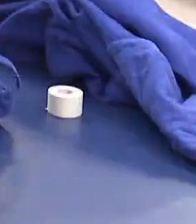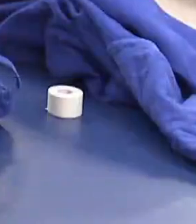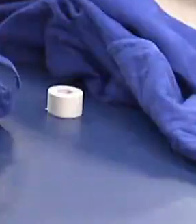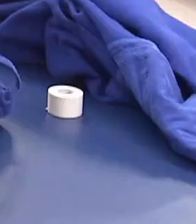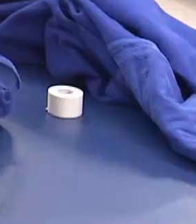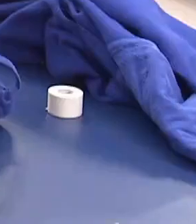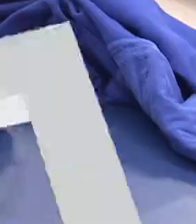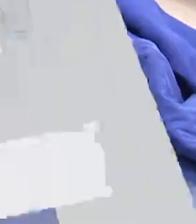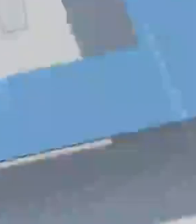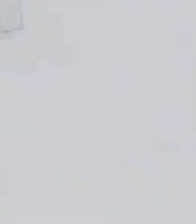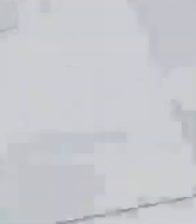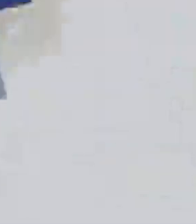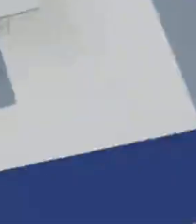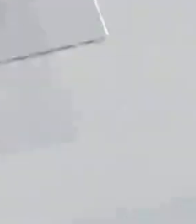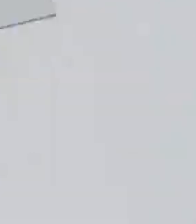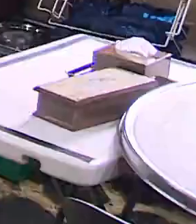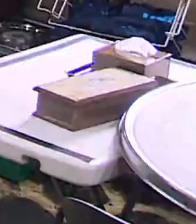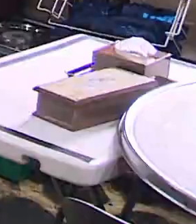다녀왔습니다.